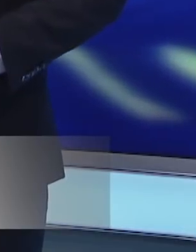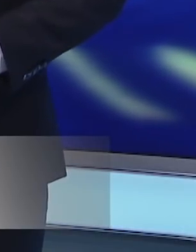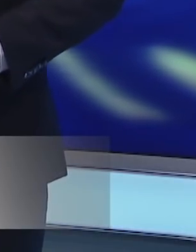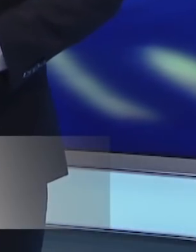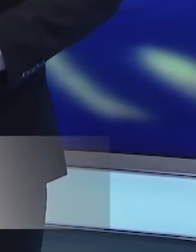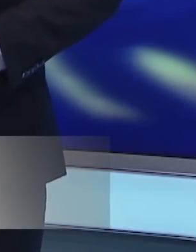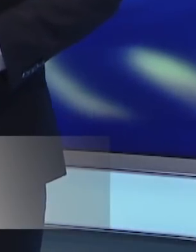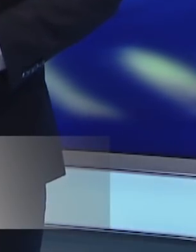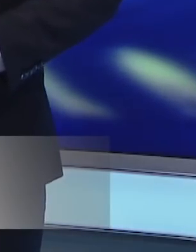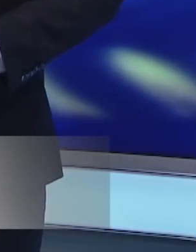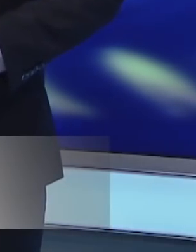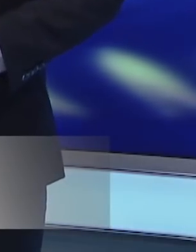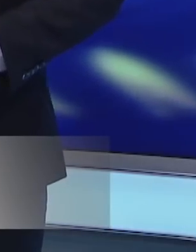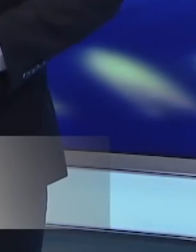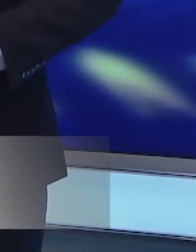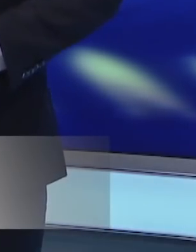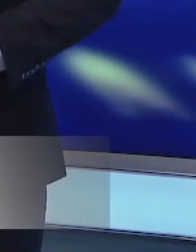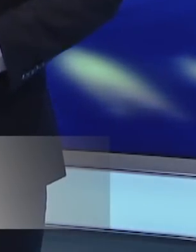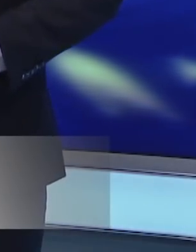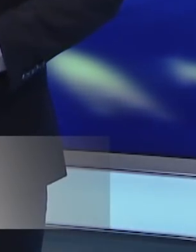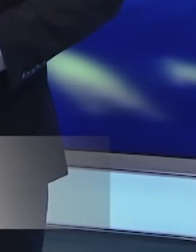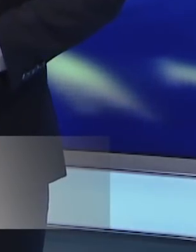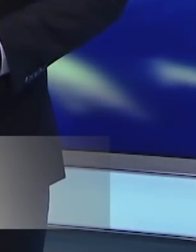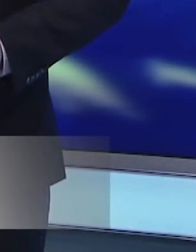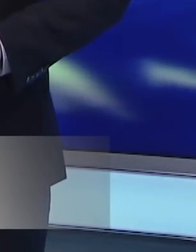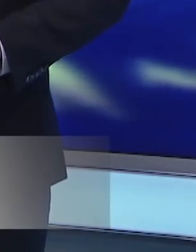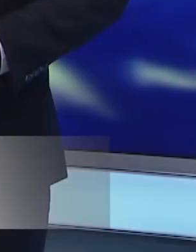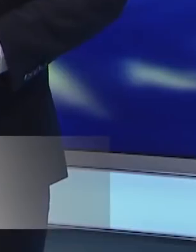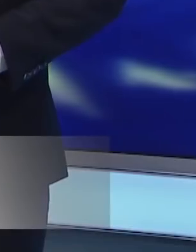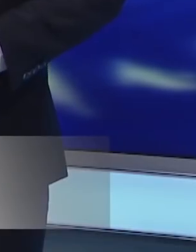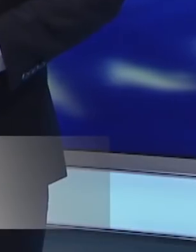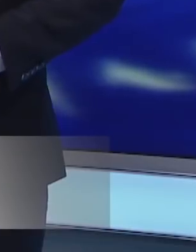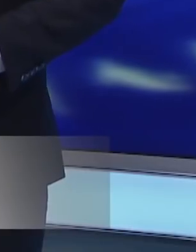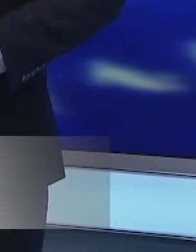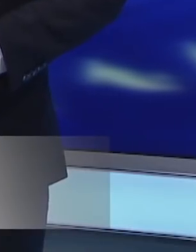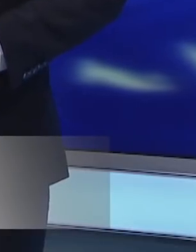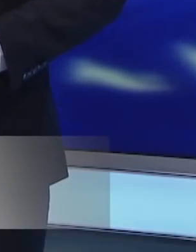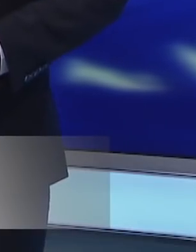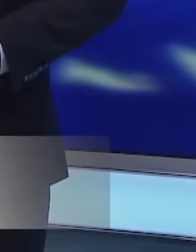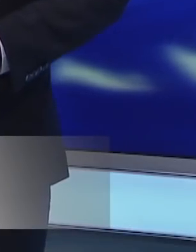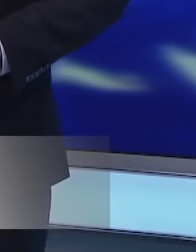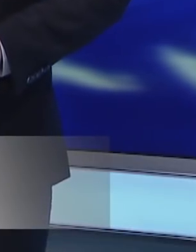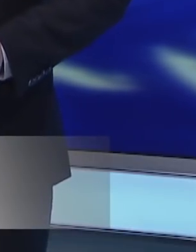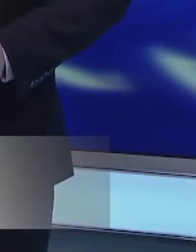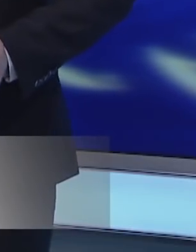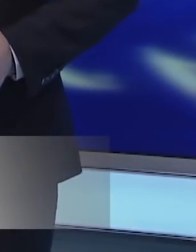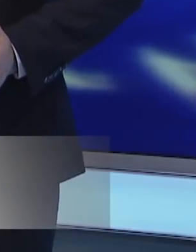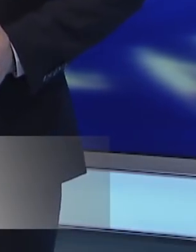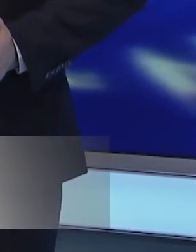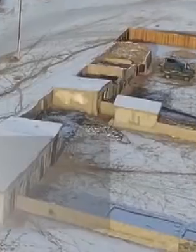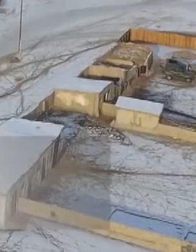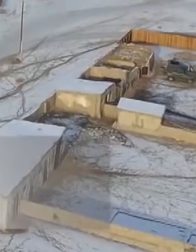боллоо. Энэ үйл ажиллагаанаас бэлтгэсэн сурвалжлагыг Ховд аймаг дахь манай сурвалжлагч Алтан Туяа болон зураглаач Исэн Кэлтнар бидэнд ирүүллээ.